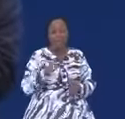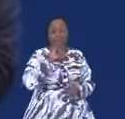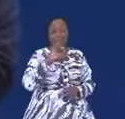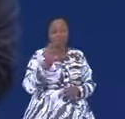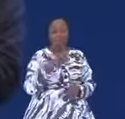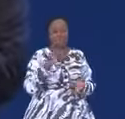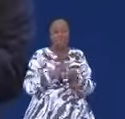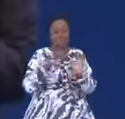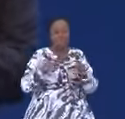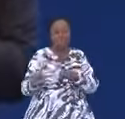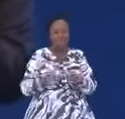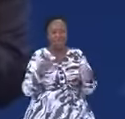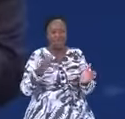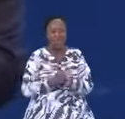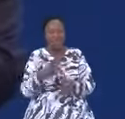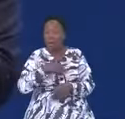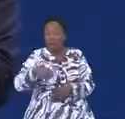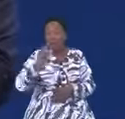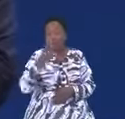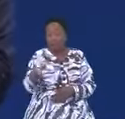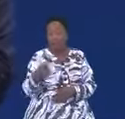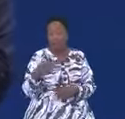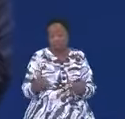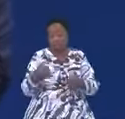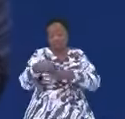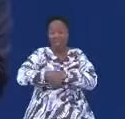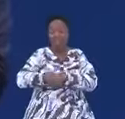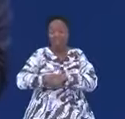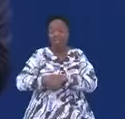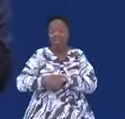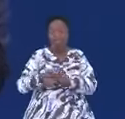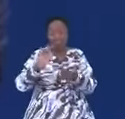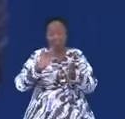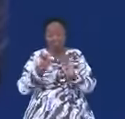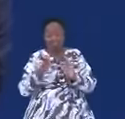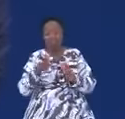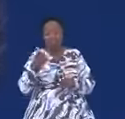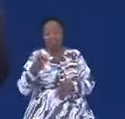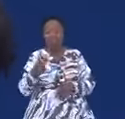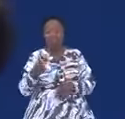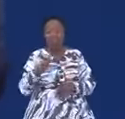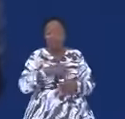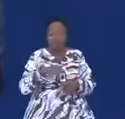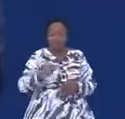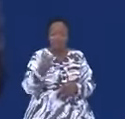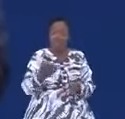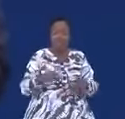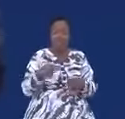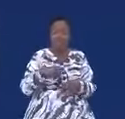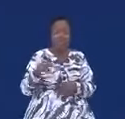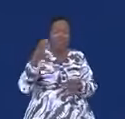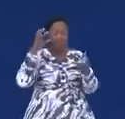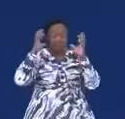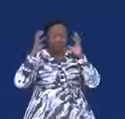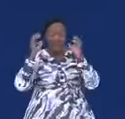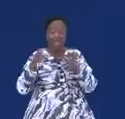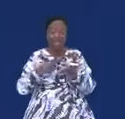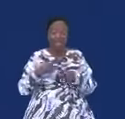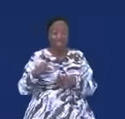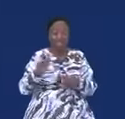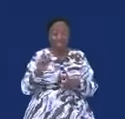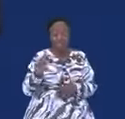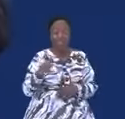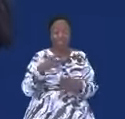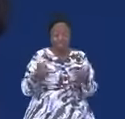comme celle là bas ce soit en ligne comme tu l as ce soit à la radio à la télévision ce soir ce soit ce soir